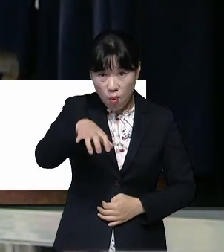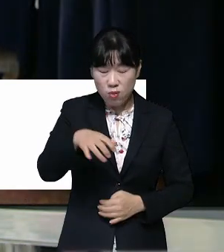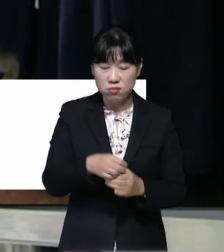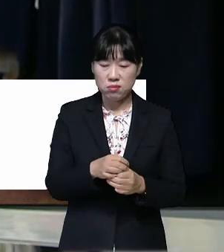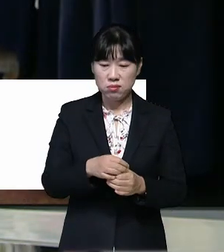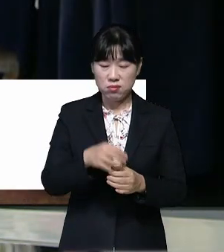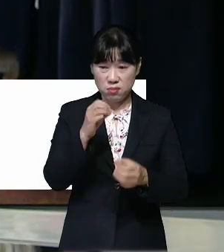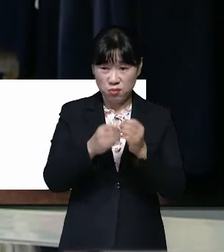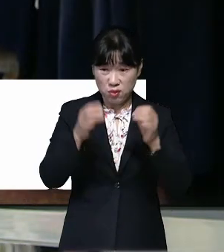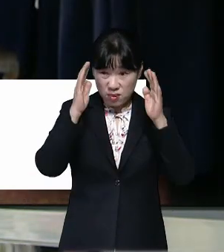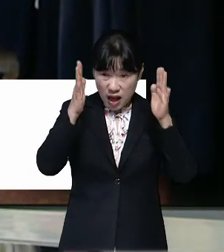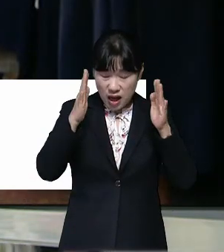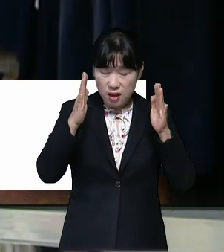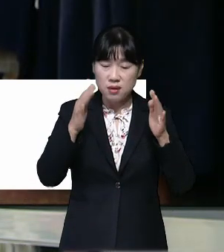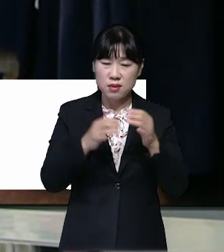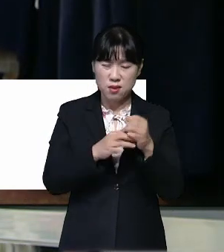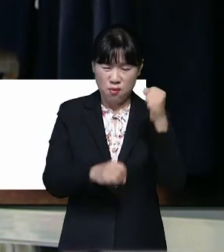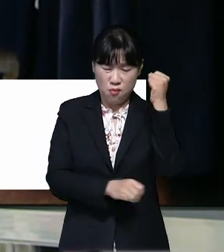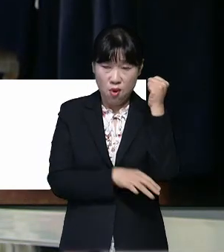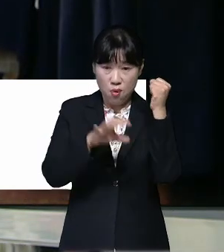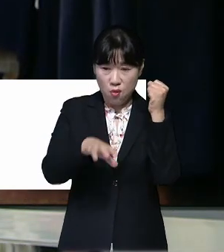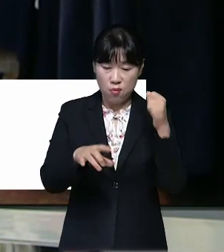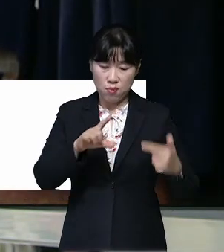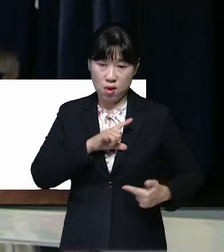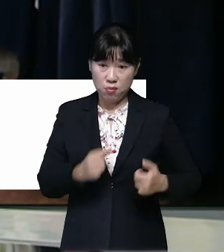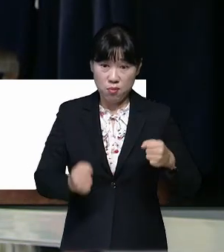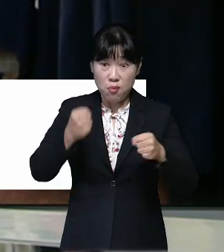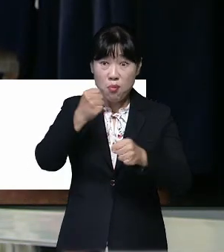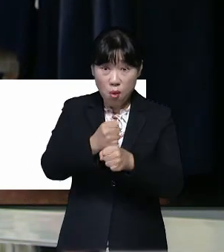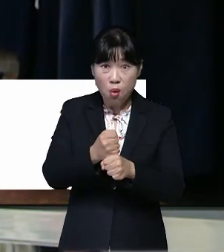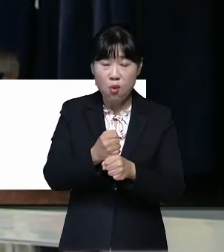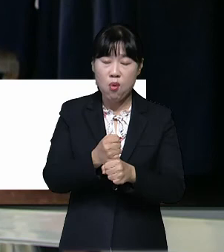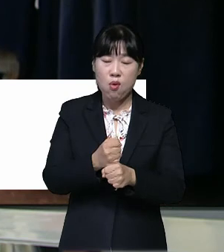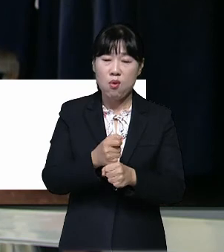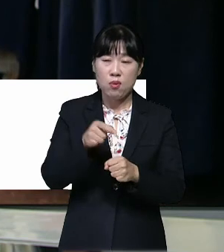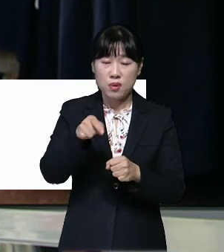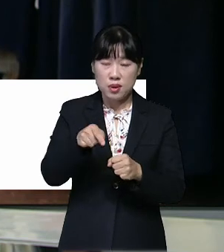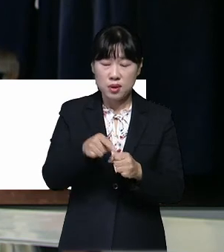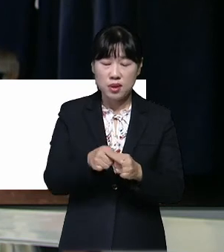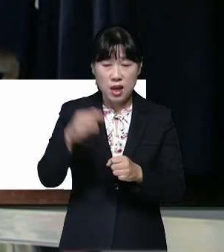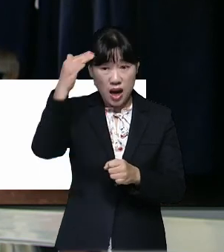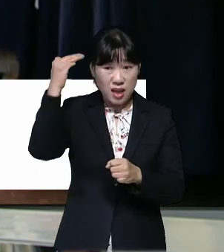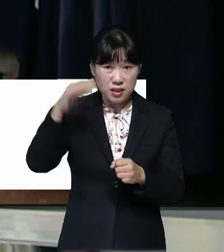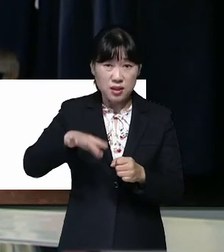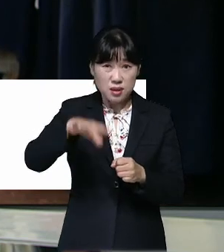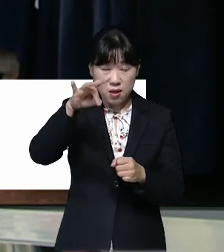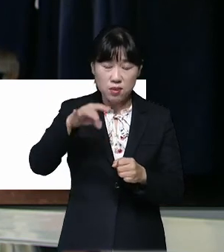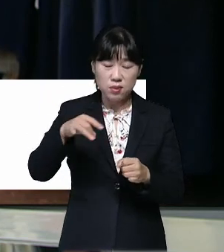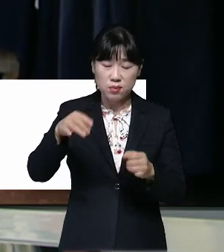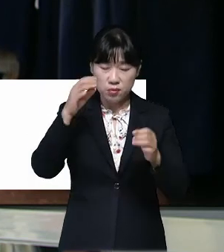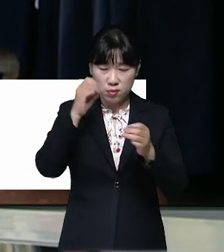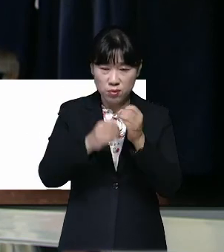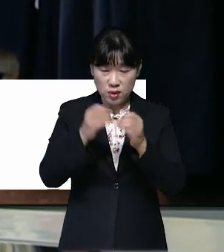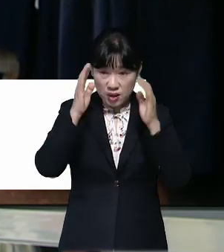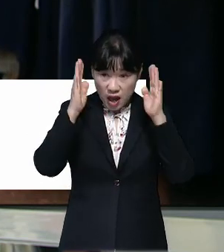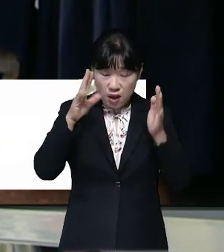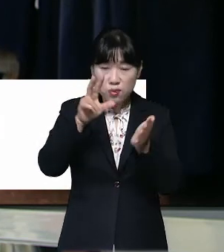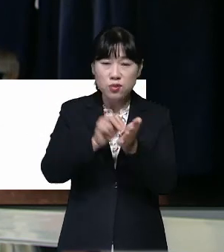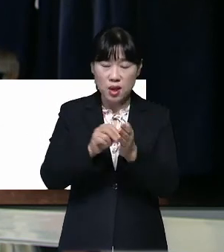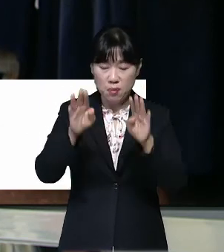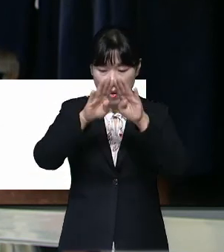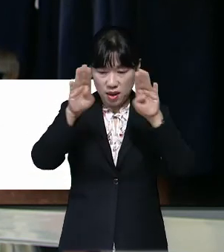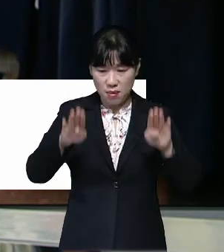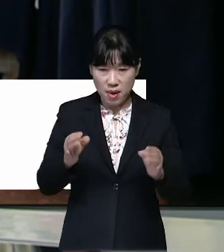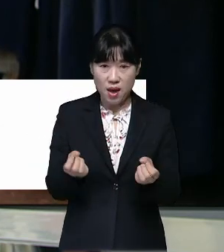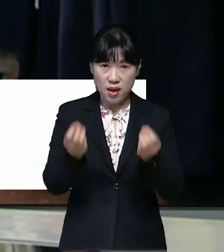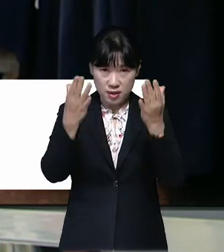되찾고 현대 문학을 부흥시키기 위해 국내에서 처음으로 문학을 주제로 한 박람회가 목포에서 열리고 있습니다. 이동근